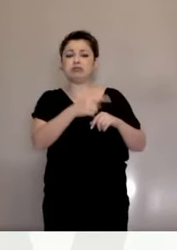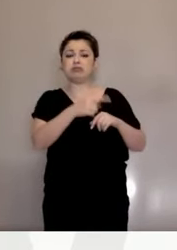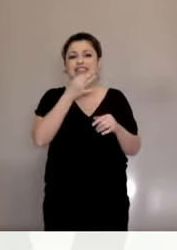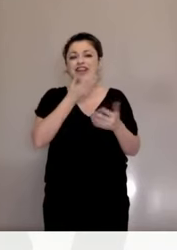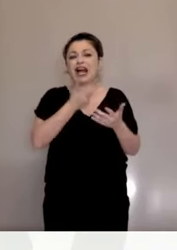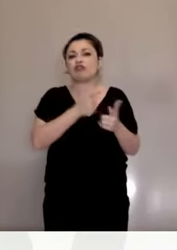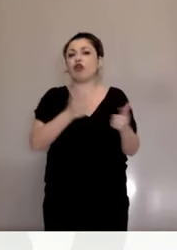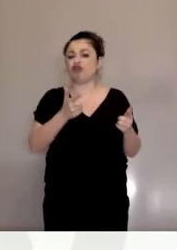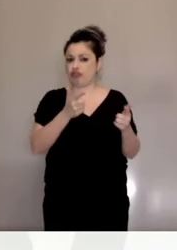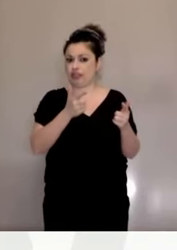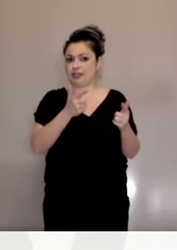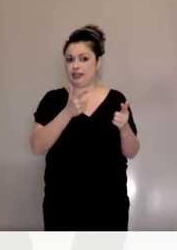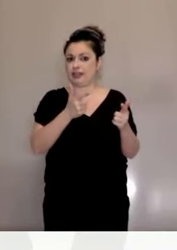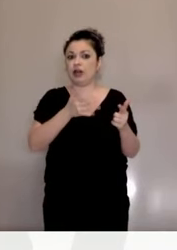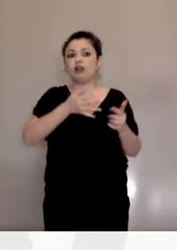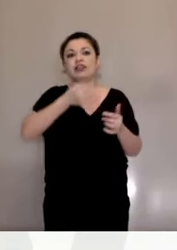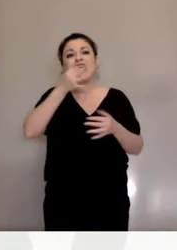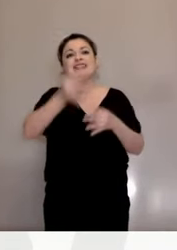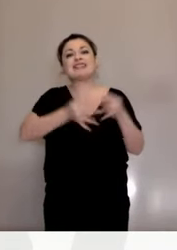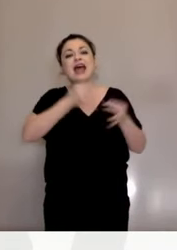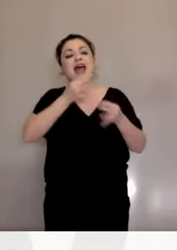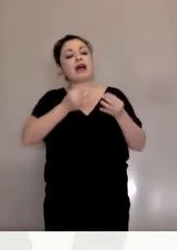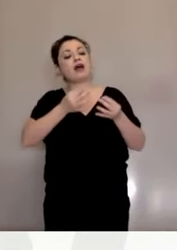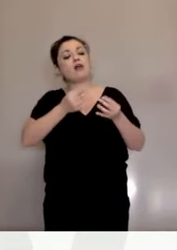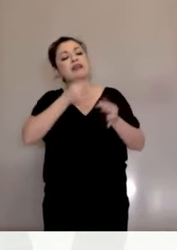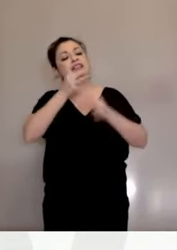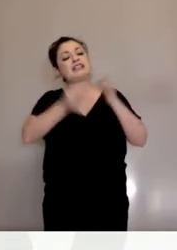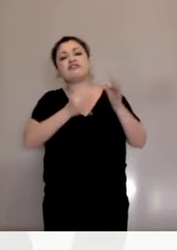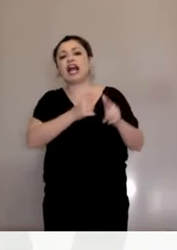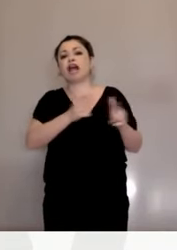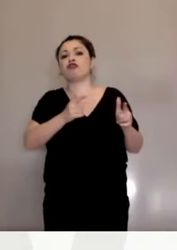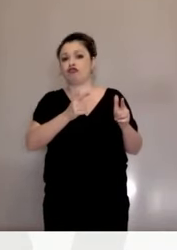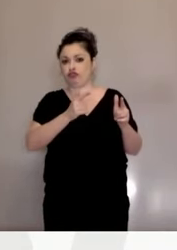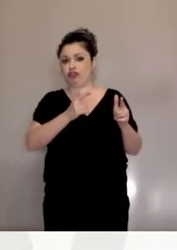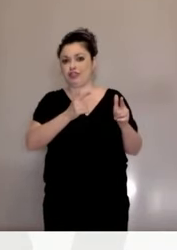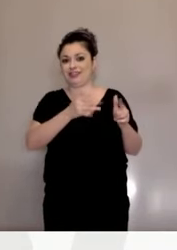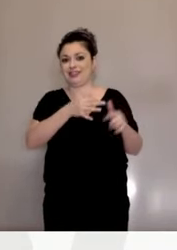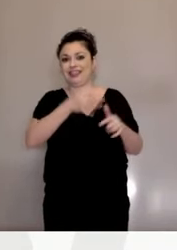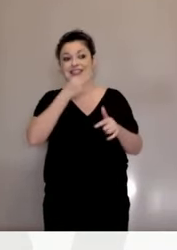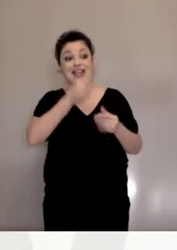senso, ma questo atto non ha significato.